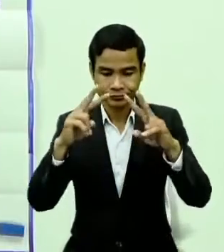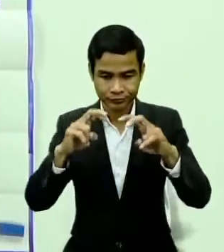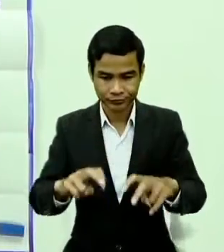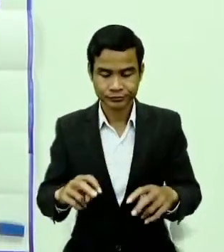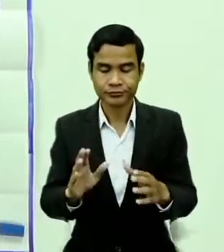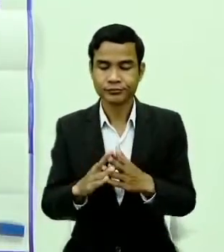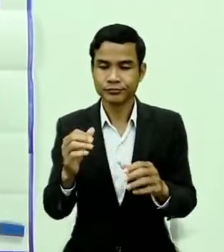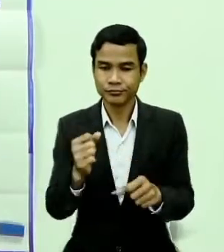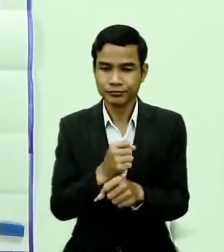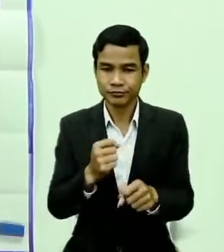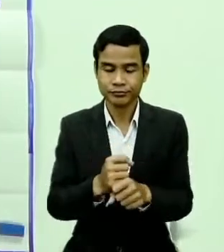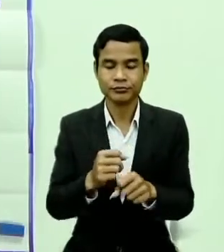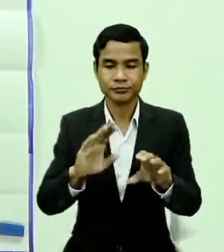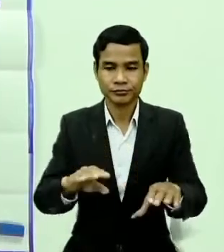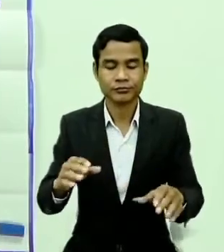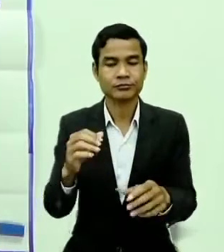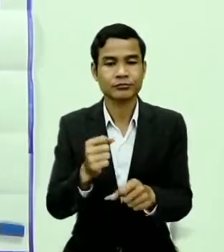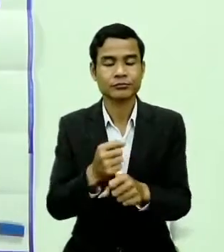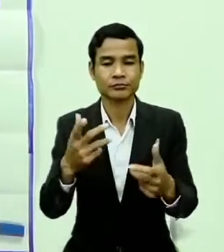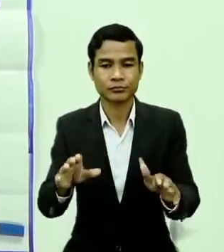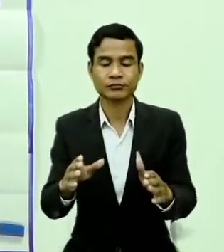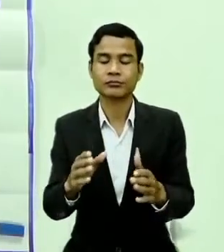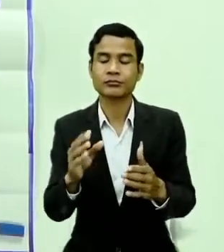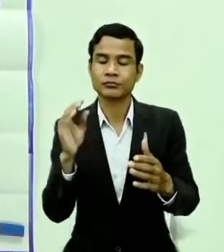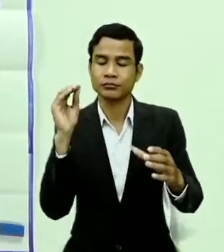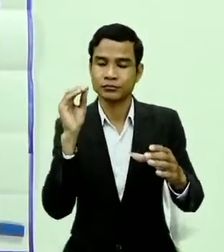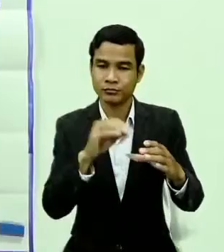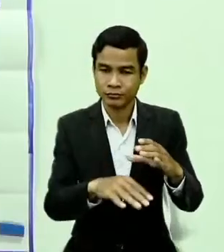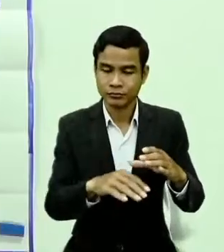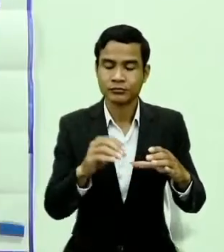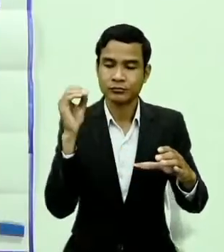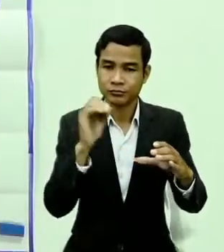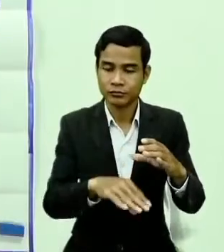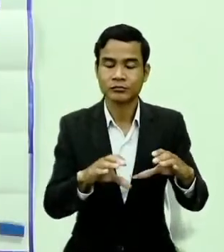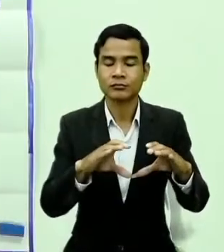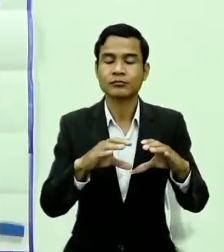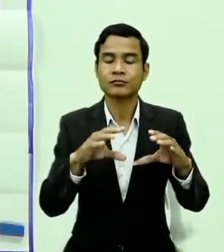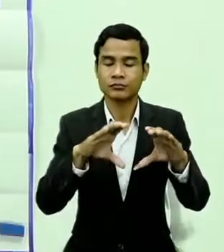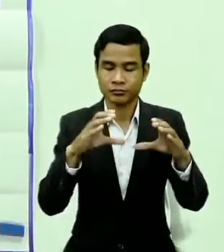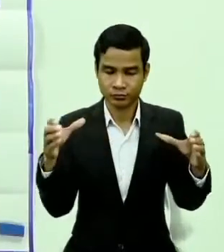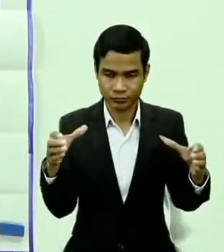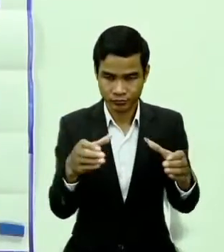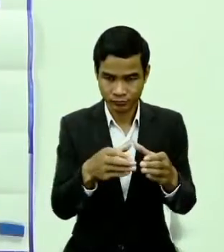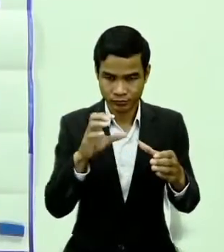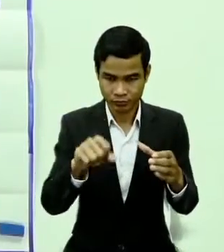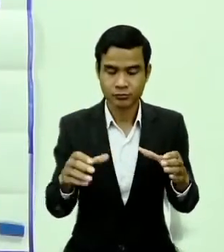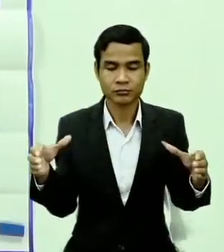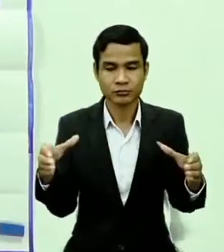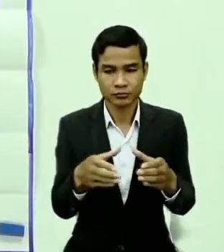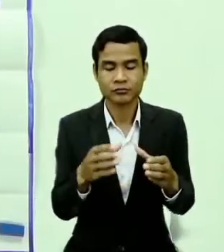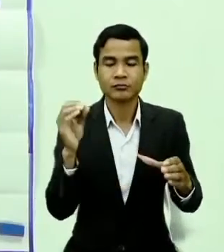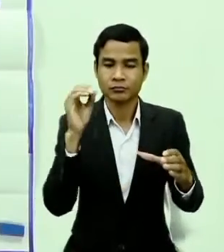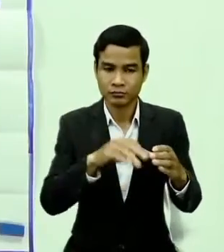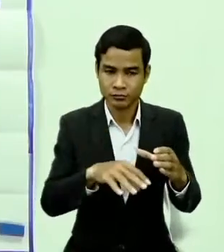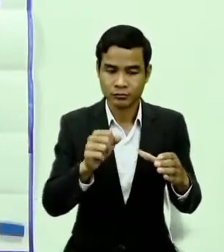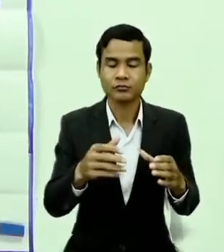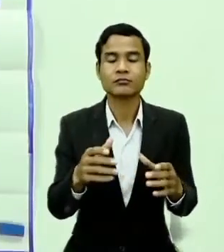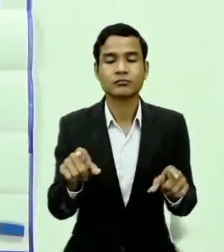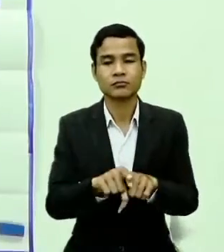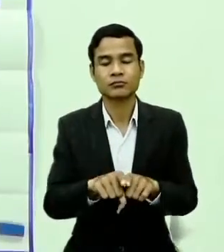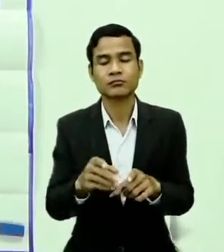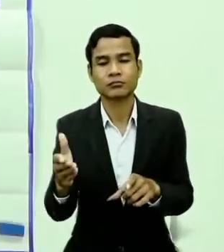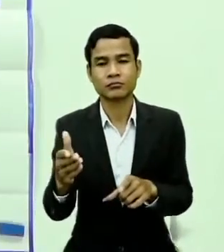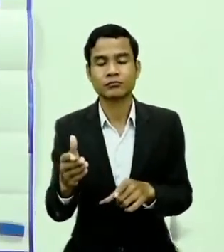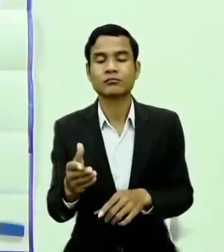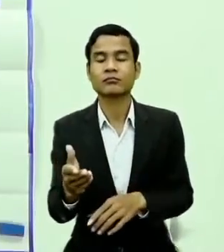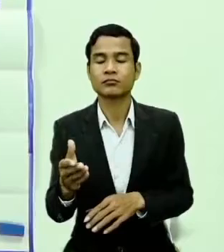sẽ là cách ca để phụ mạ dương thư hỏi tùm lẹ châu tức nông krom đôi châm nội khăn lưu bàn bài chà đôi